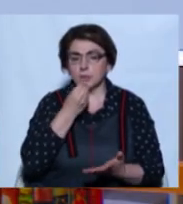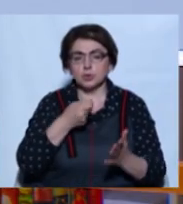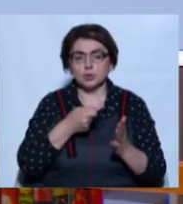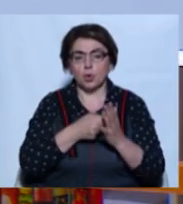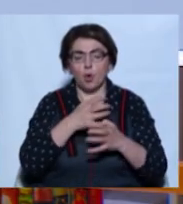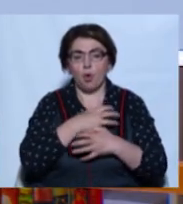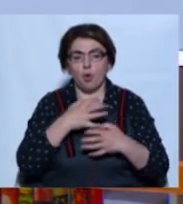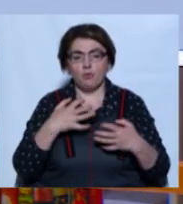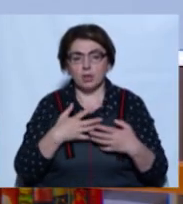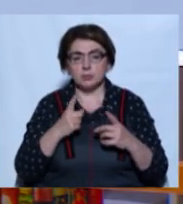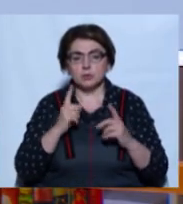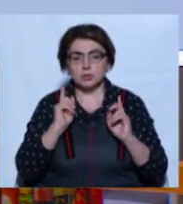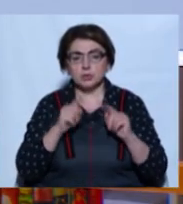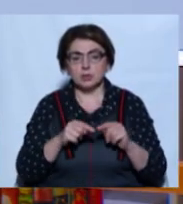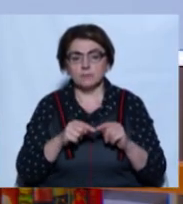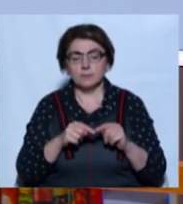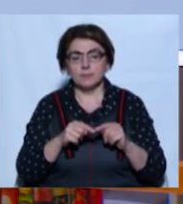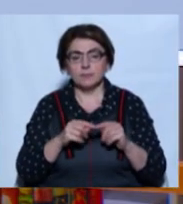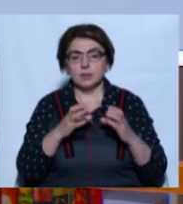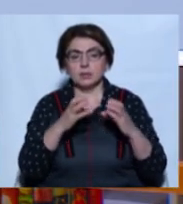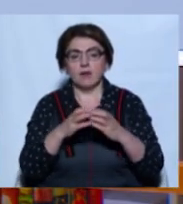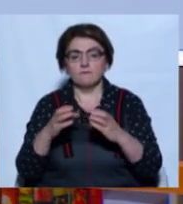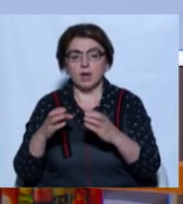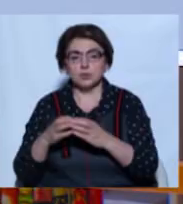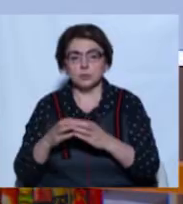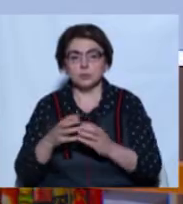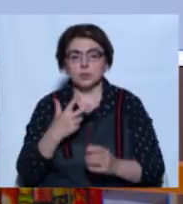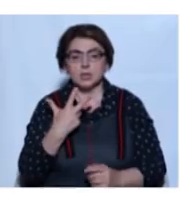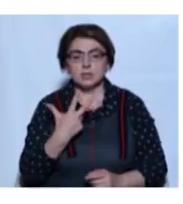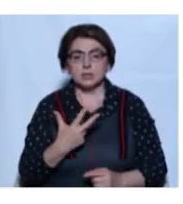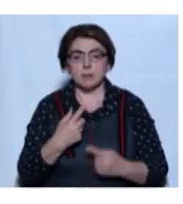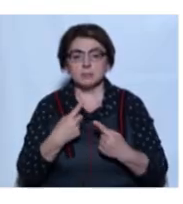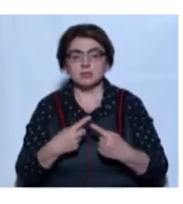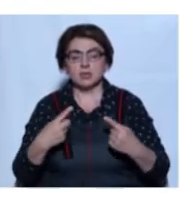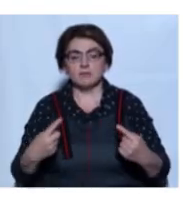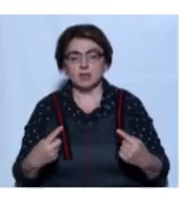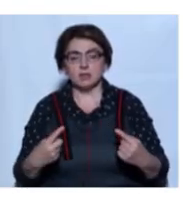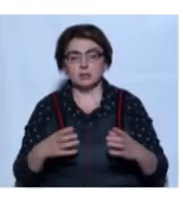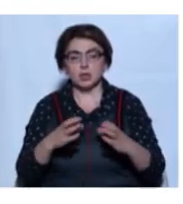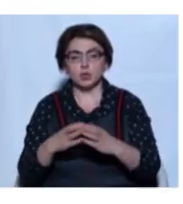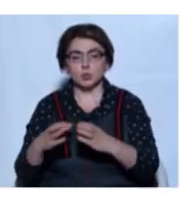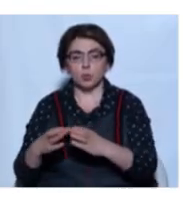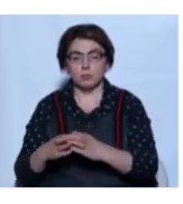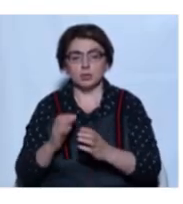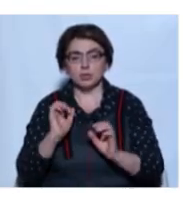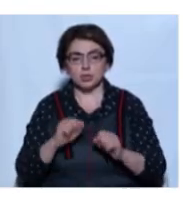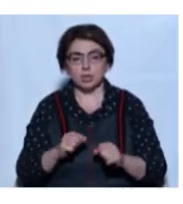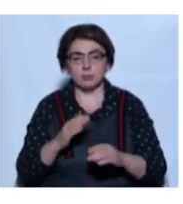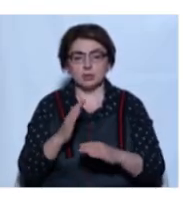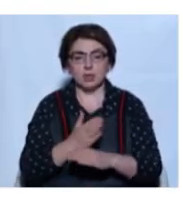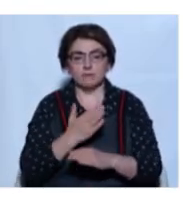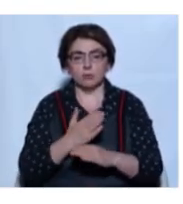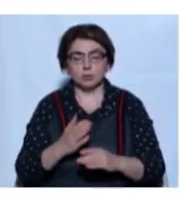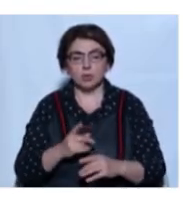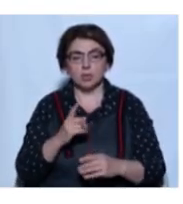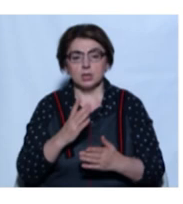ცხოველები, ჩვენ შეგვიძლია ისინი დავაჯგუფოთ სამ სხვადასხვა ჯგუფად. ესენი